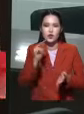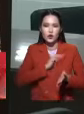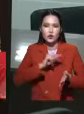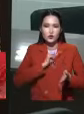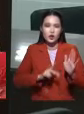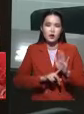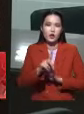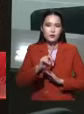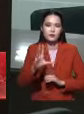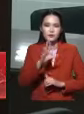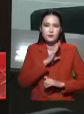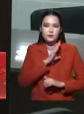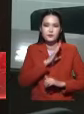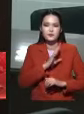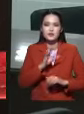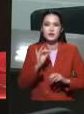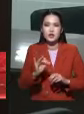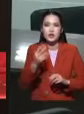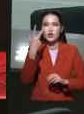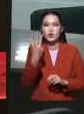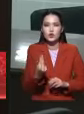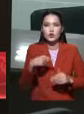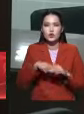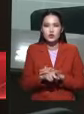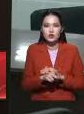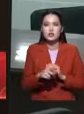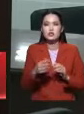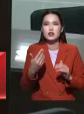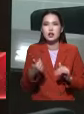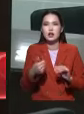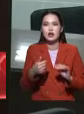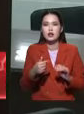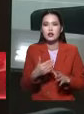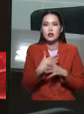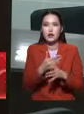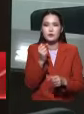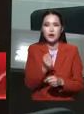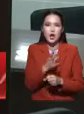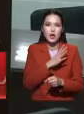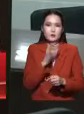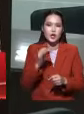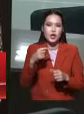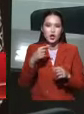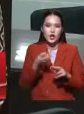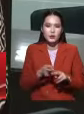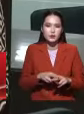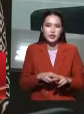кетті. Үш күннің ішінде бұл дүңгіршек алынып тасталды. Және де ол кафеға